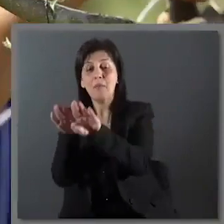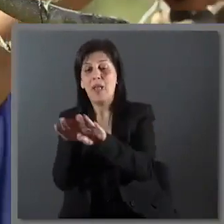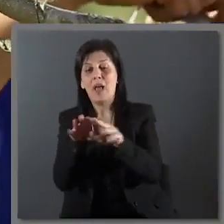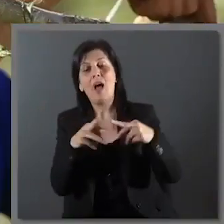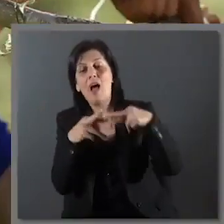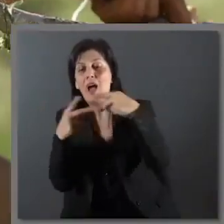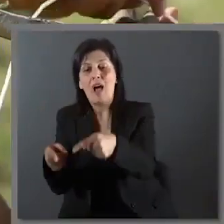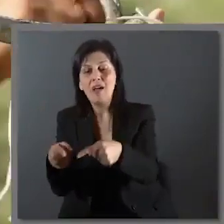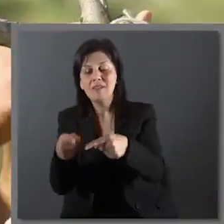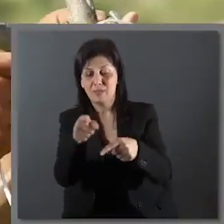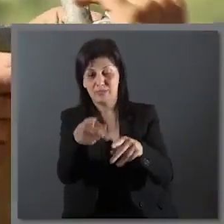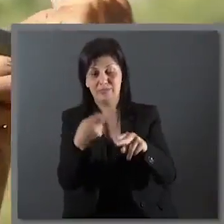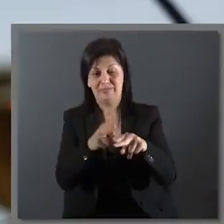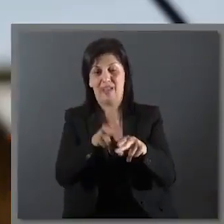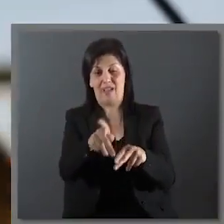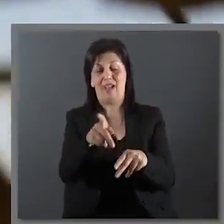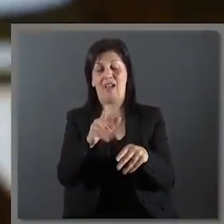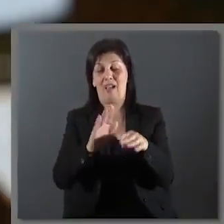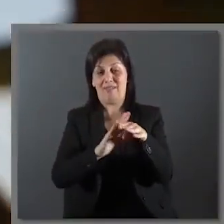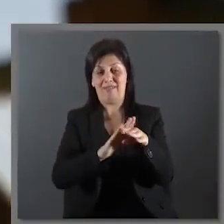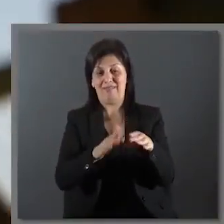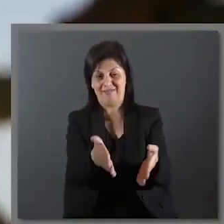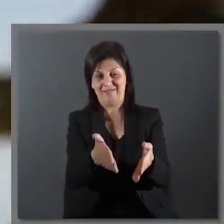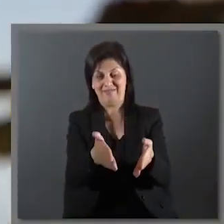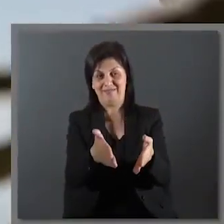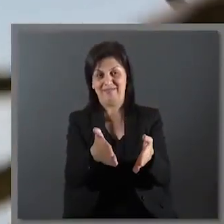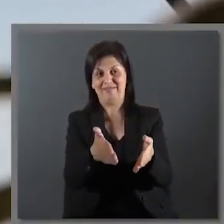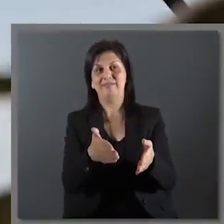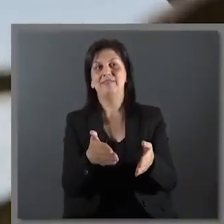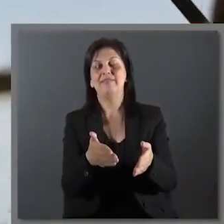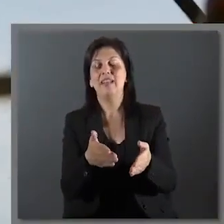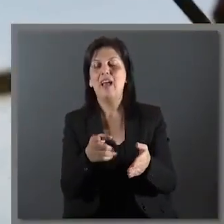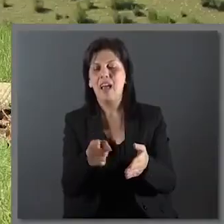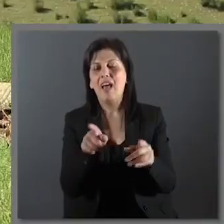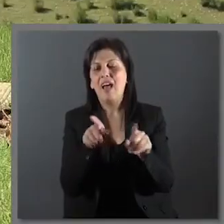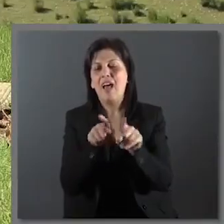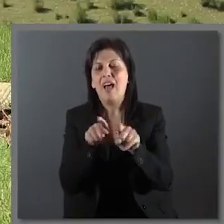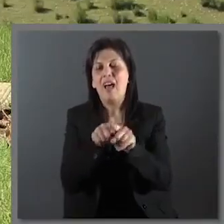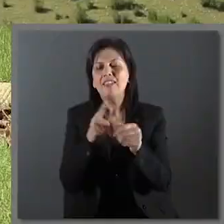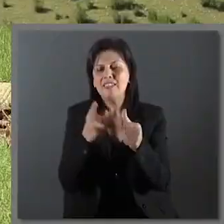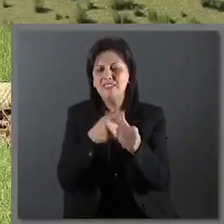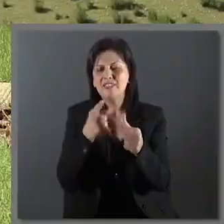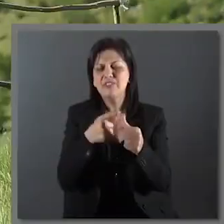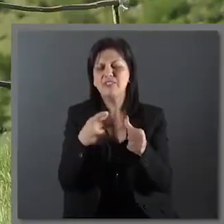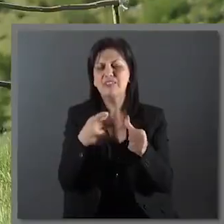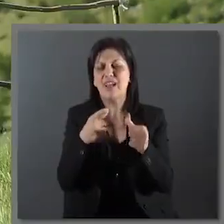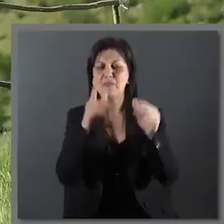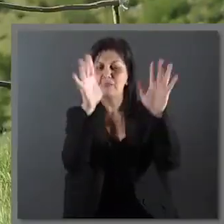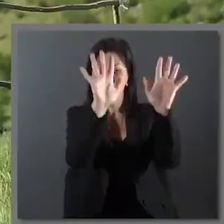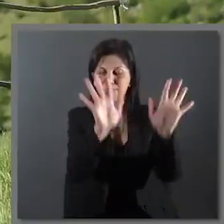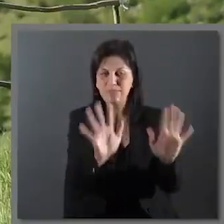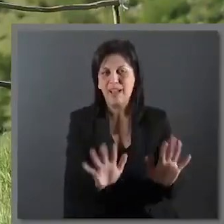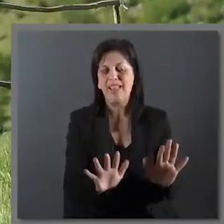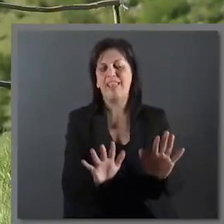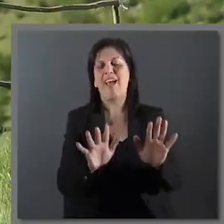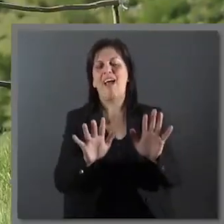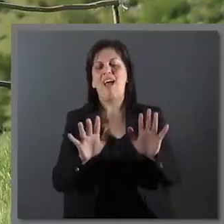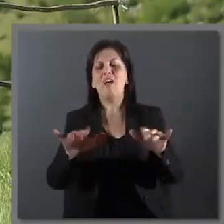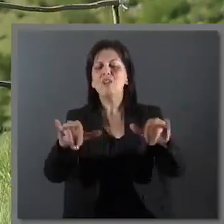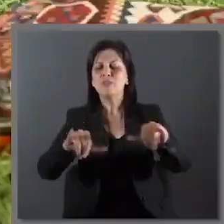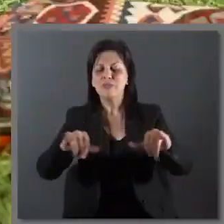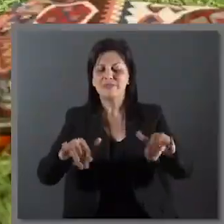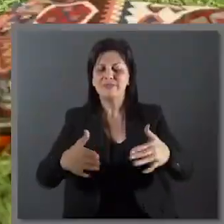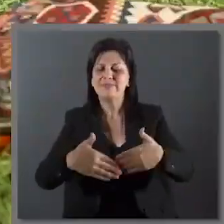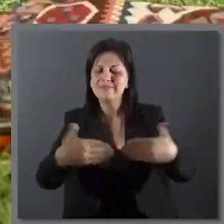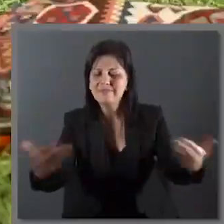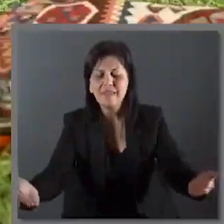edirdi. Gündüz məfrəşlərə yorğan döşək yığılır. Bir növ yumuşaq mebel rolunu oynayırdı. Masa əvəzinə palazın üstünə